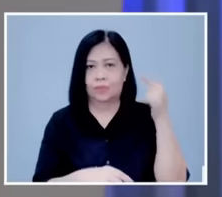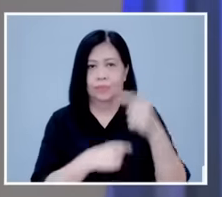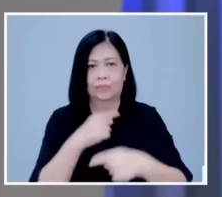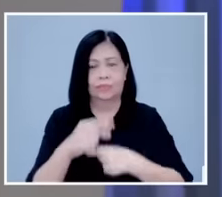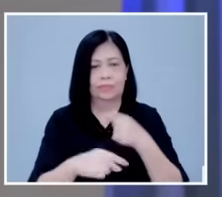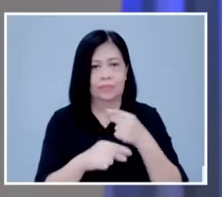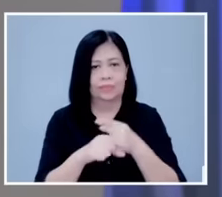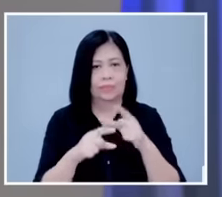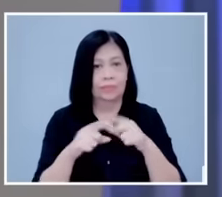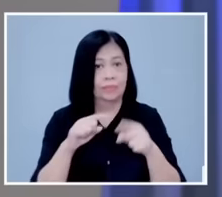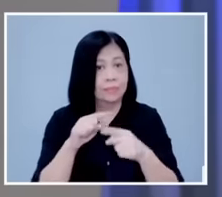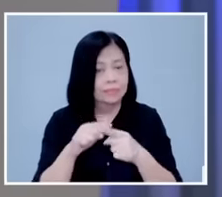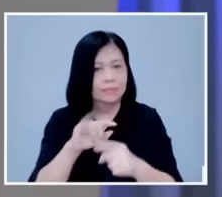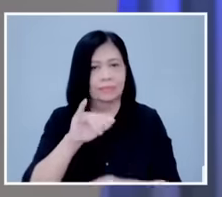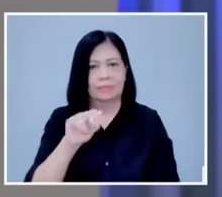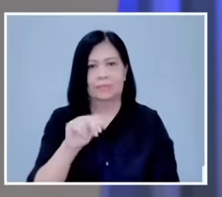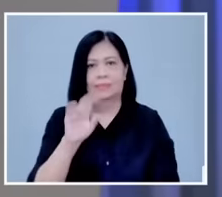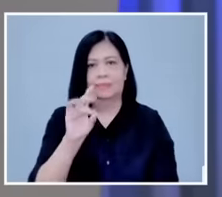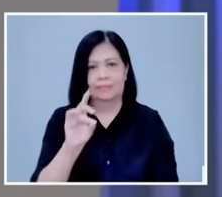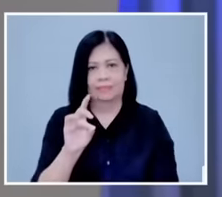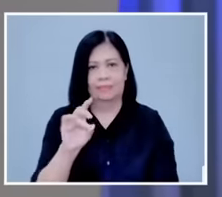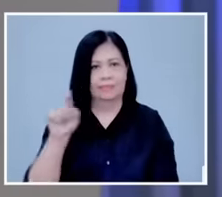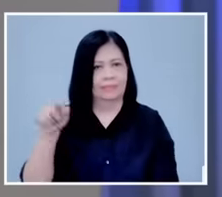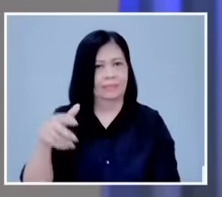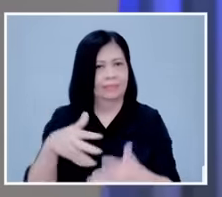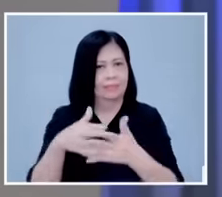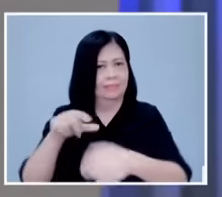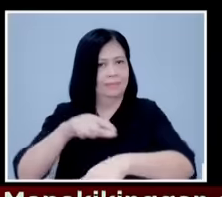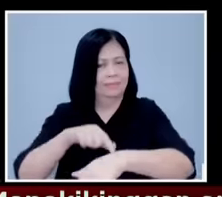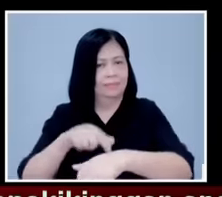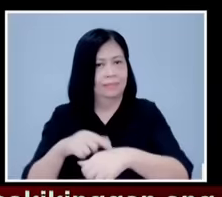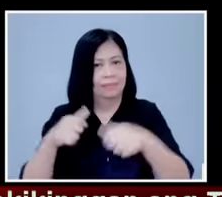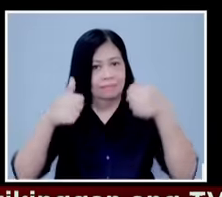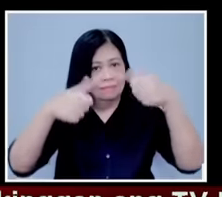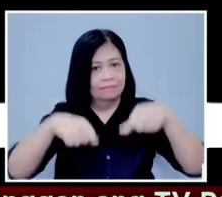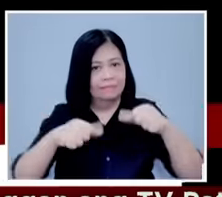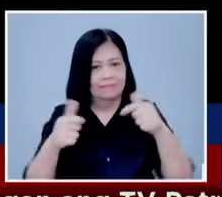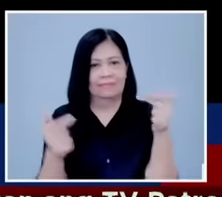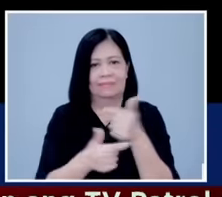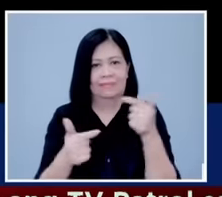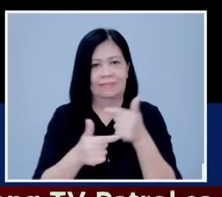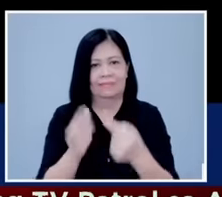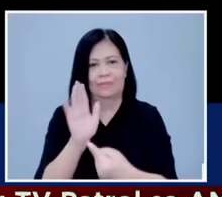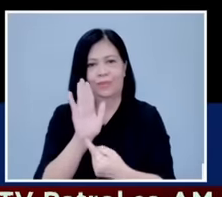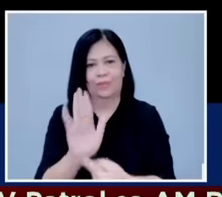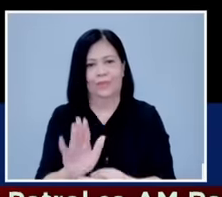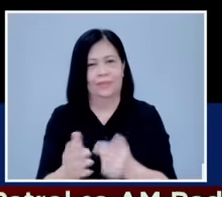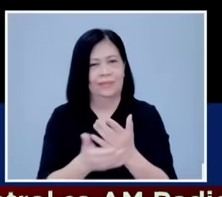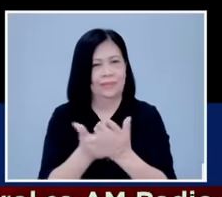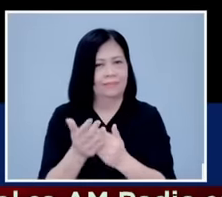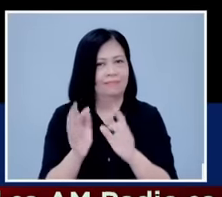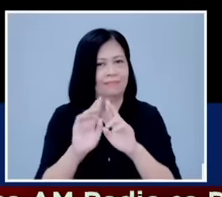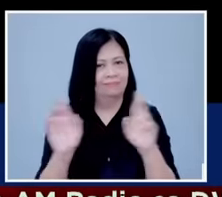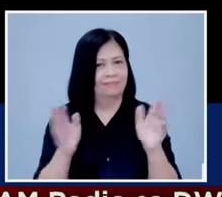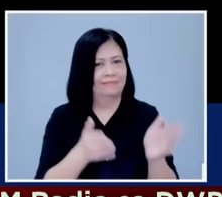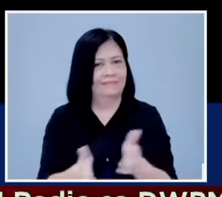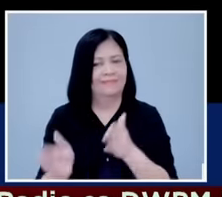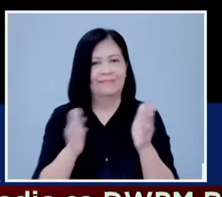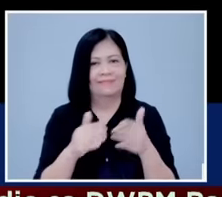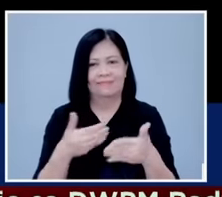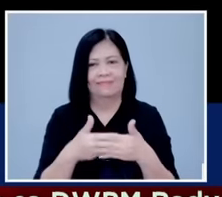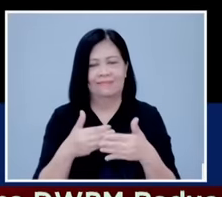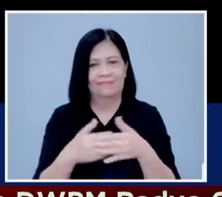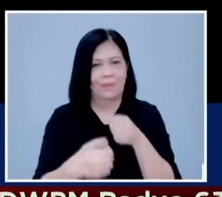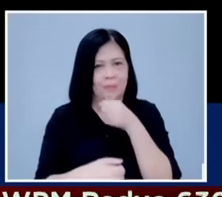sa January 7, oras sa Amerika. Sa social media, kuwelang ipinasilip ni Jokoy ang ilang paghahanda sa nalalapit na